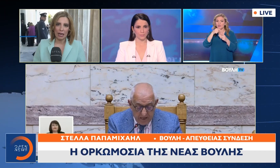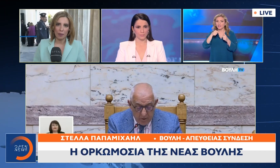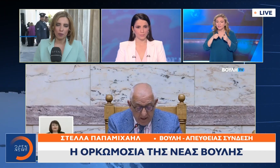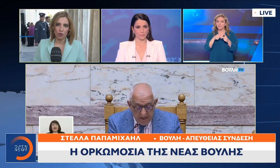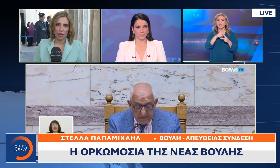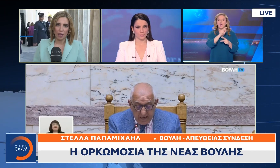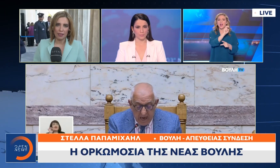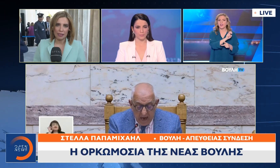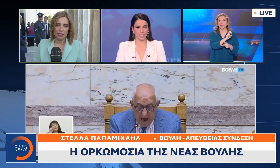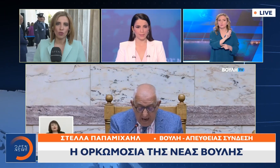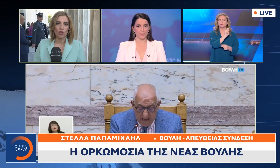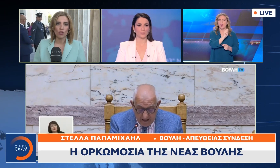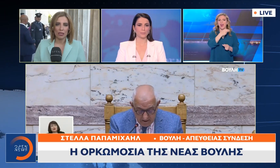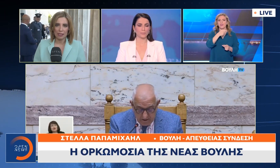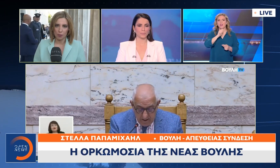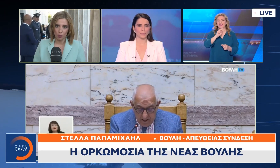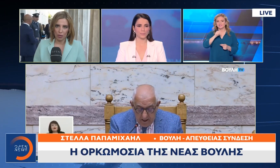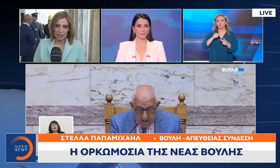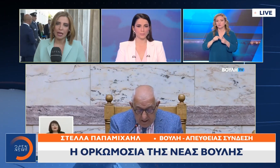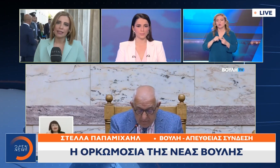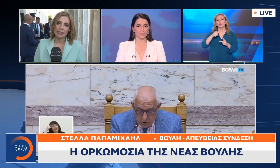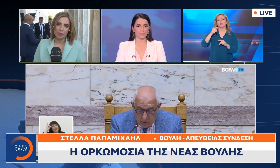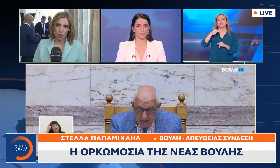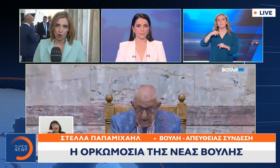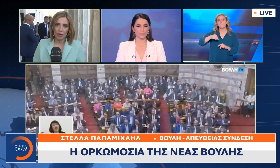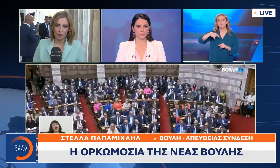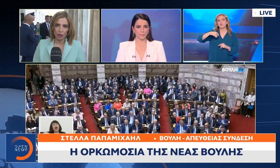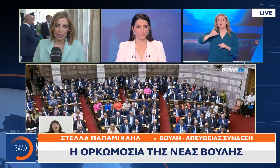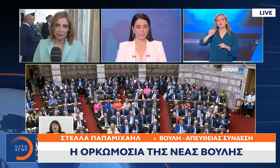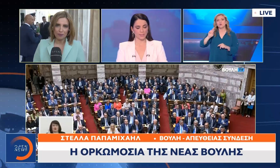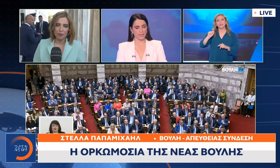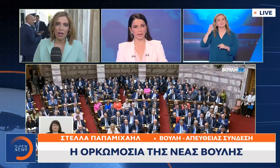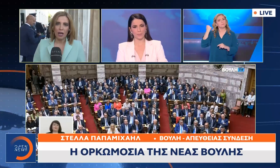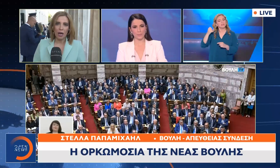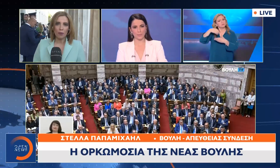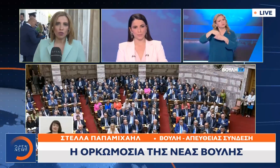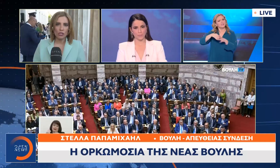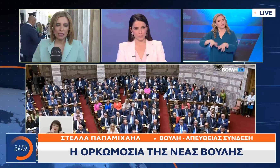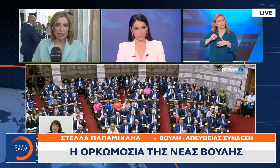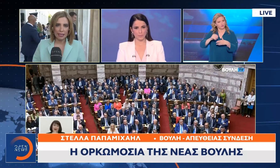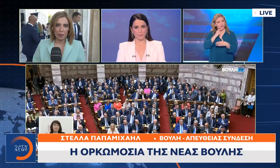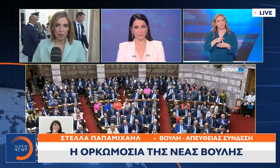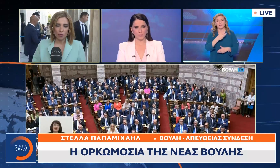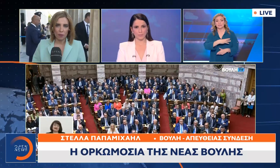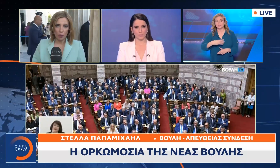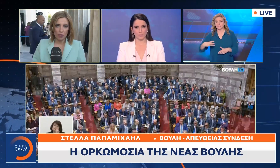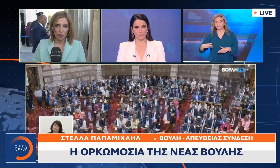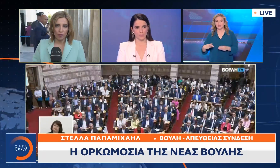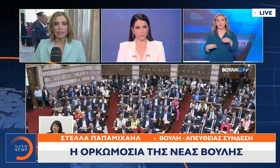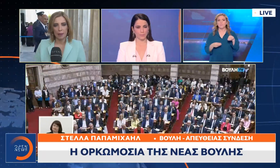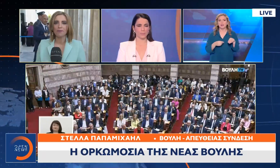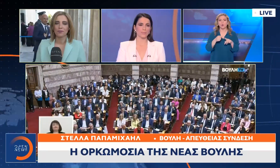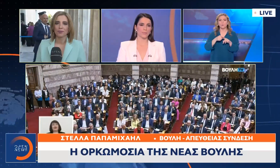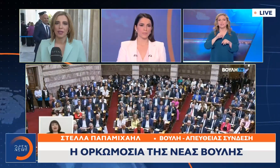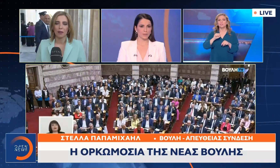κύριος Χαράλαμπος Αθανασίου και ο κύριος Θανάσης Μπούρας. Ήταν και στην προηγούμενη Βουλή. Στέλλα. Από τον ΣΥΡΙΖΑ η κυρία